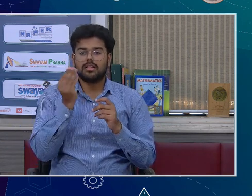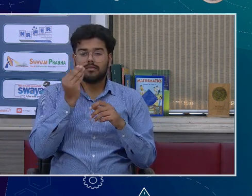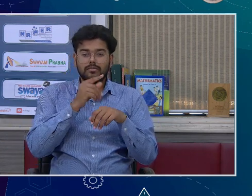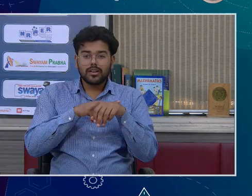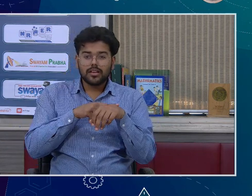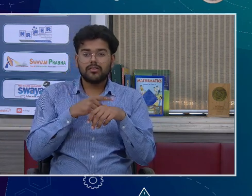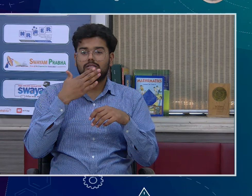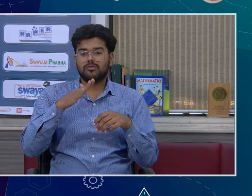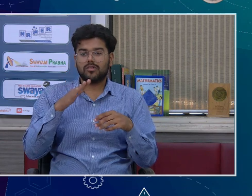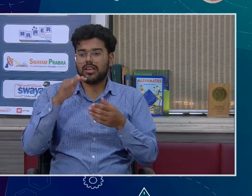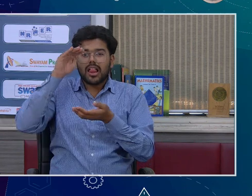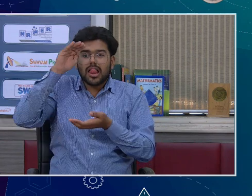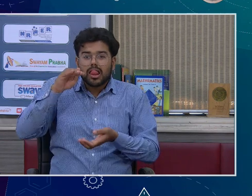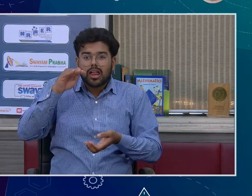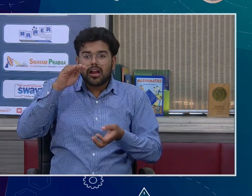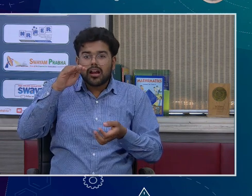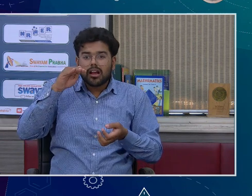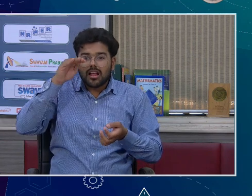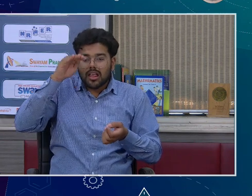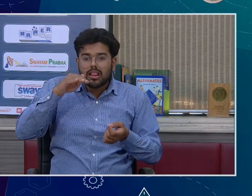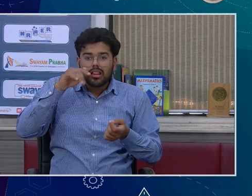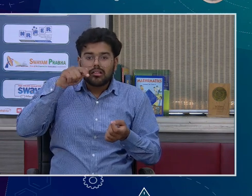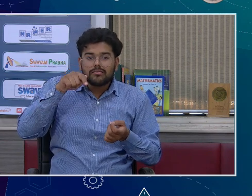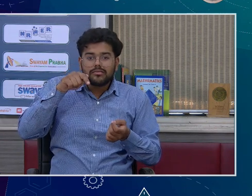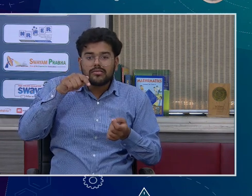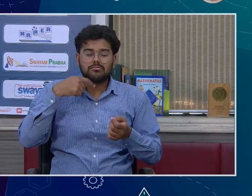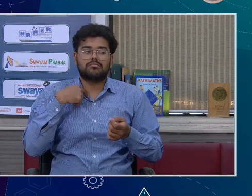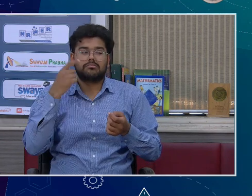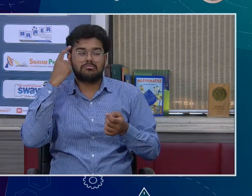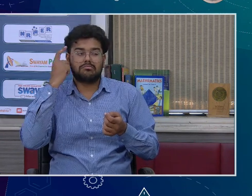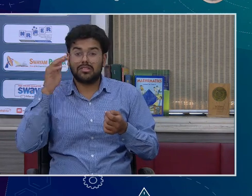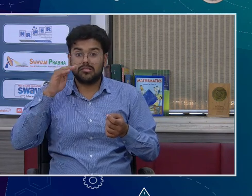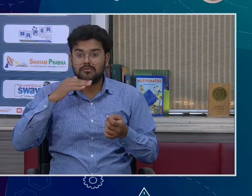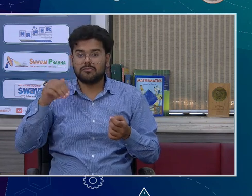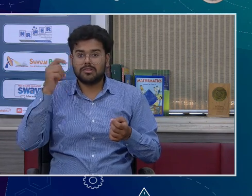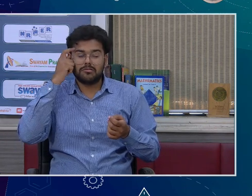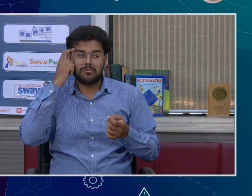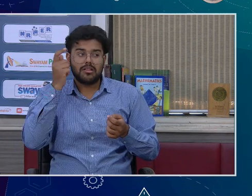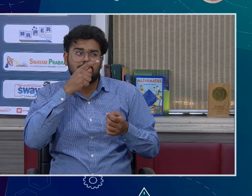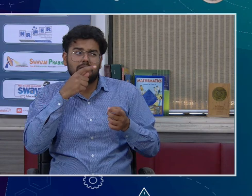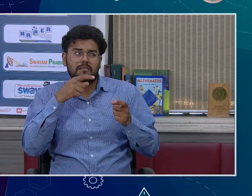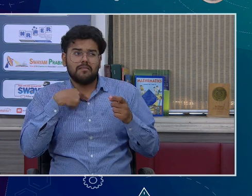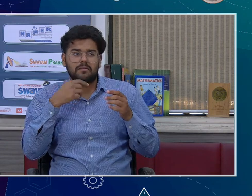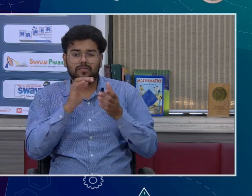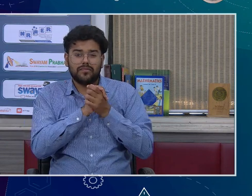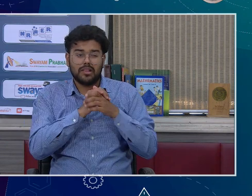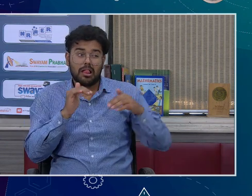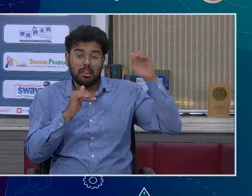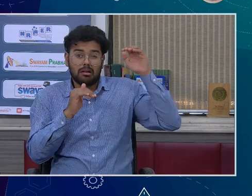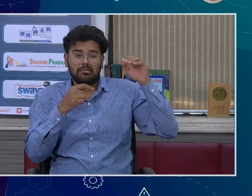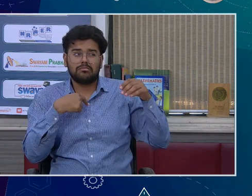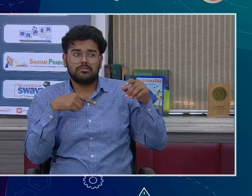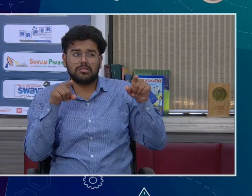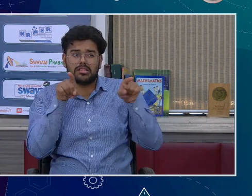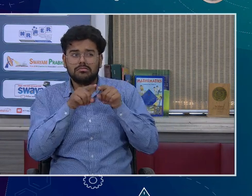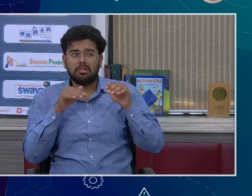होते हैं, तो वो बच्चा सोचता है क्यों मैं अपने फ्रेंड की तरह लंबा नहीं हो सकता. तो इस सिचुएशन में